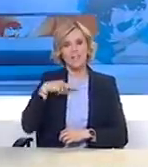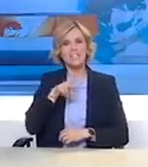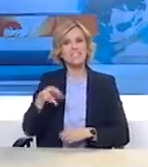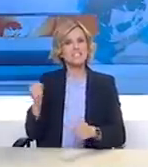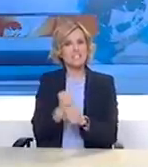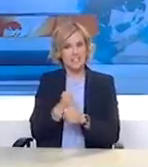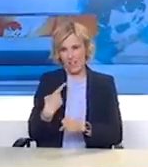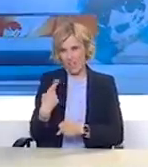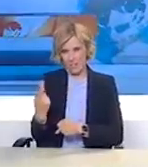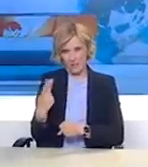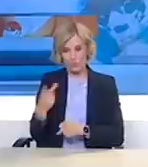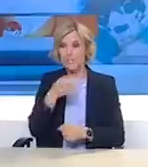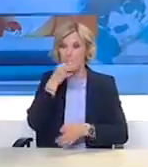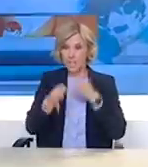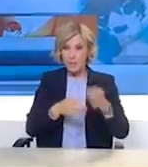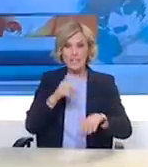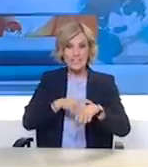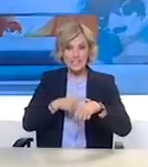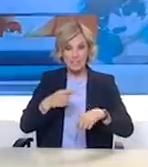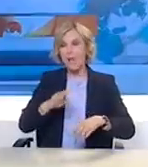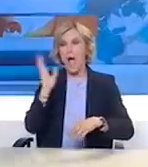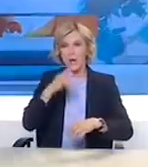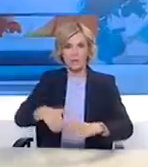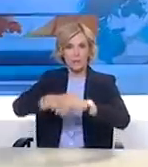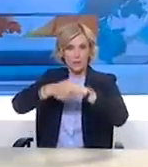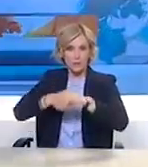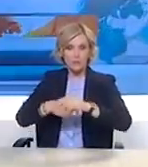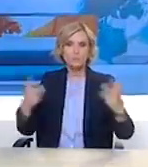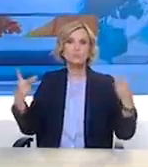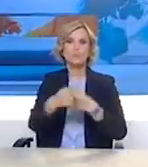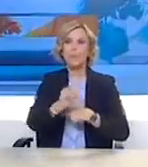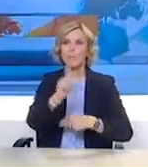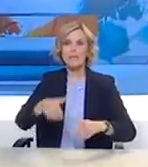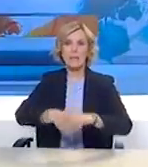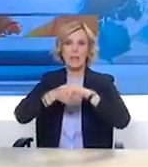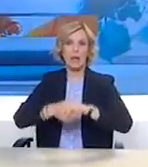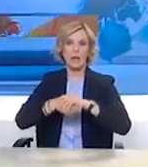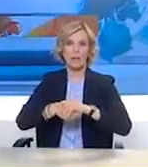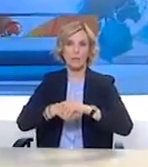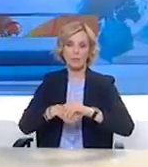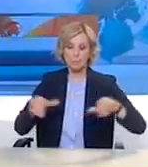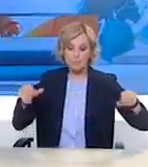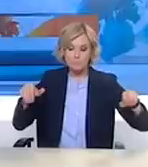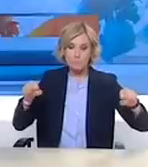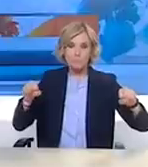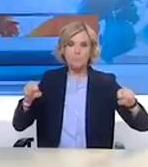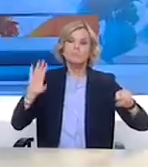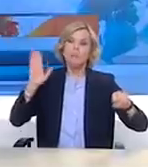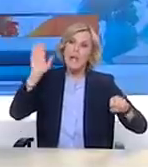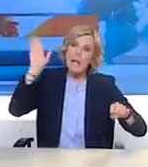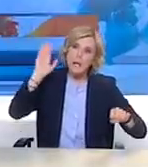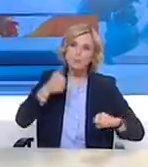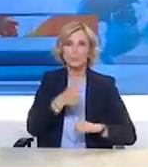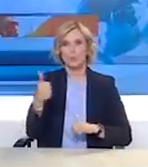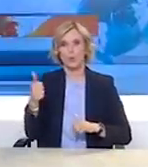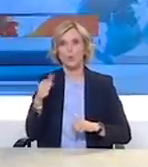εξωτερικό δήλωσε πως η χειραψία σαν πράξη θα πρέπει να καταργηθεί στο μέλλον. Και αυτό βέβαια θα οδηγήσει ενδεχομένως σε